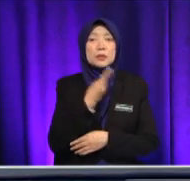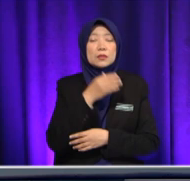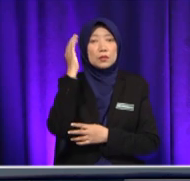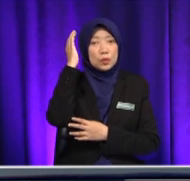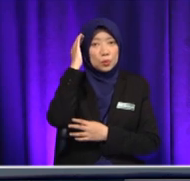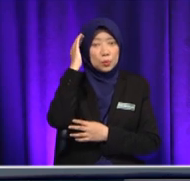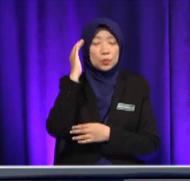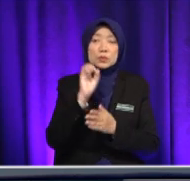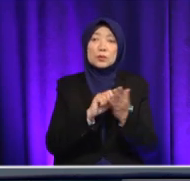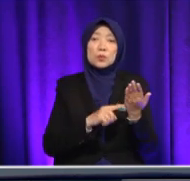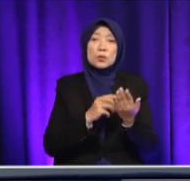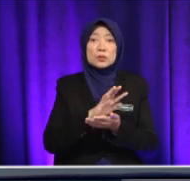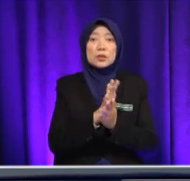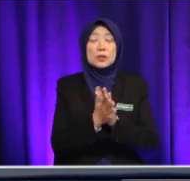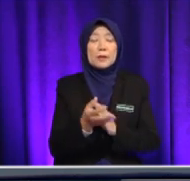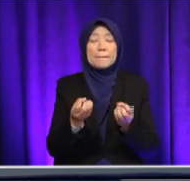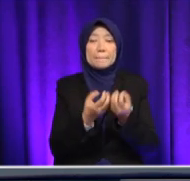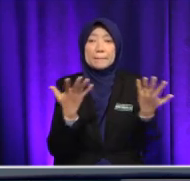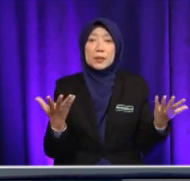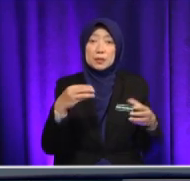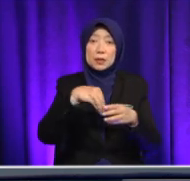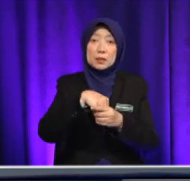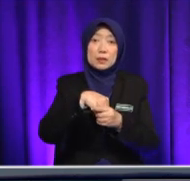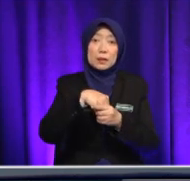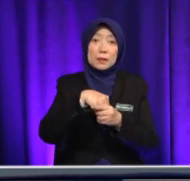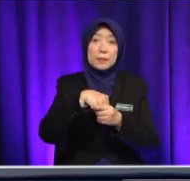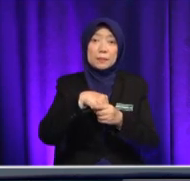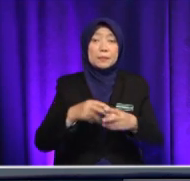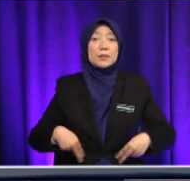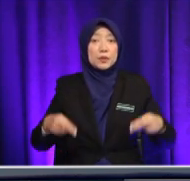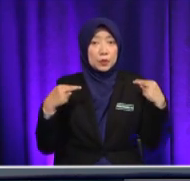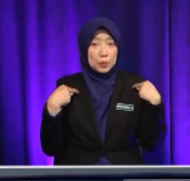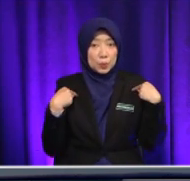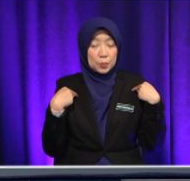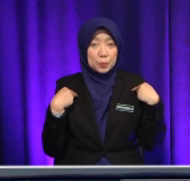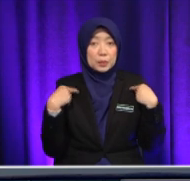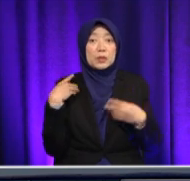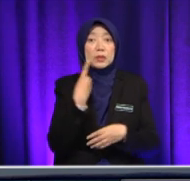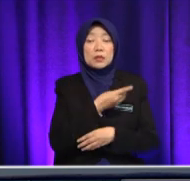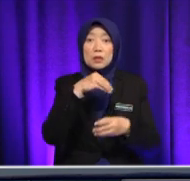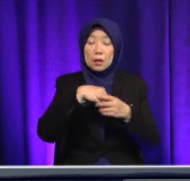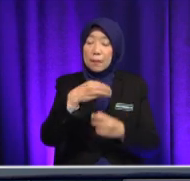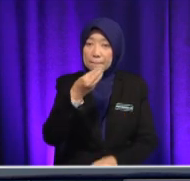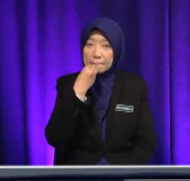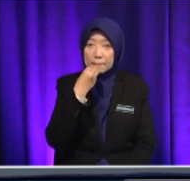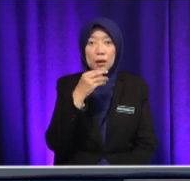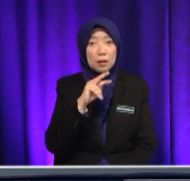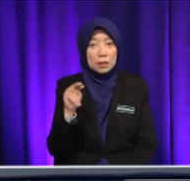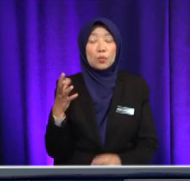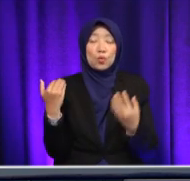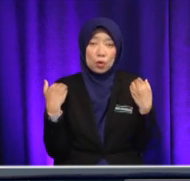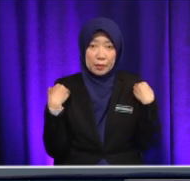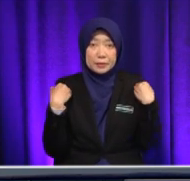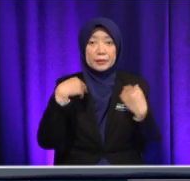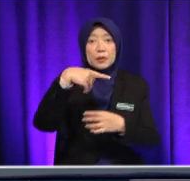polimer semula jadi ini banyak di dalam digunakan dalam kehidupan seharian kita. Yeah. Dalam makanan pun ada polimer semula